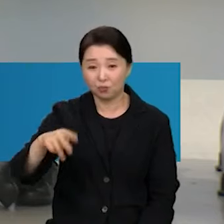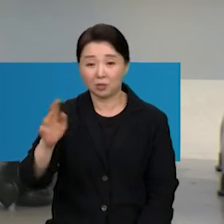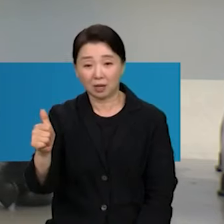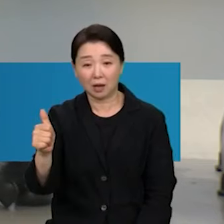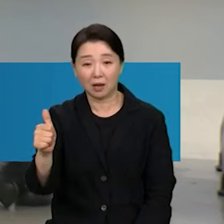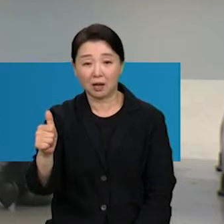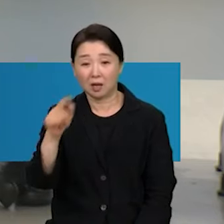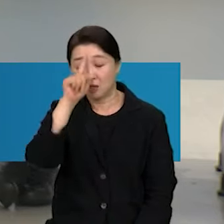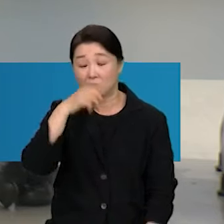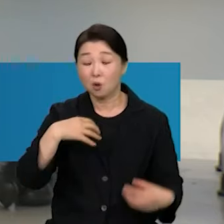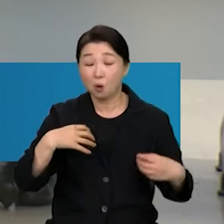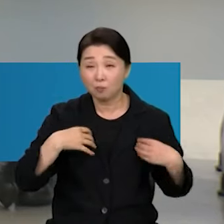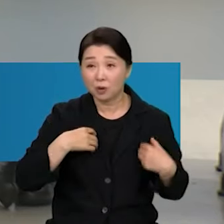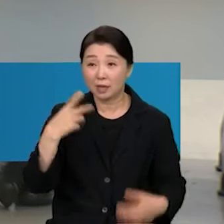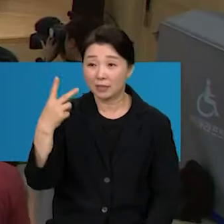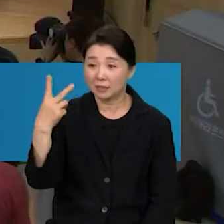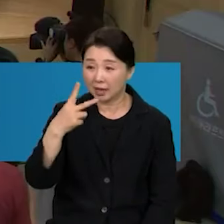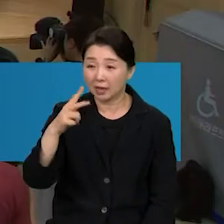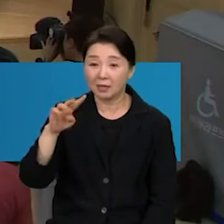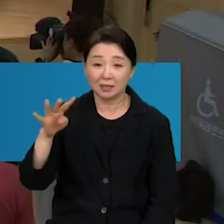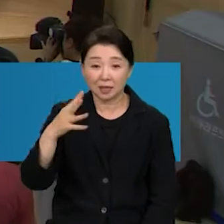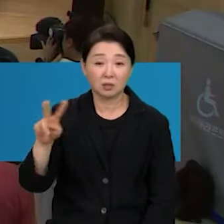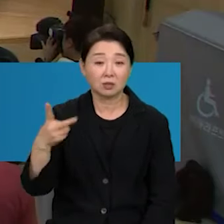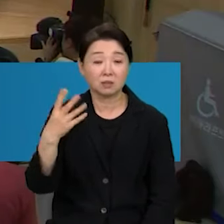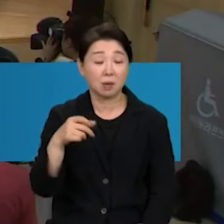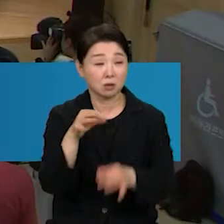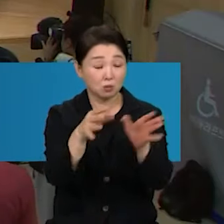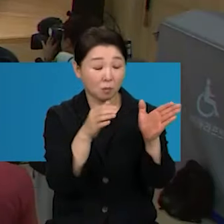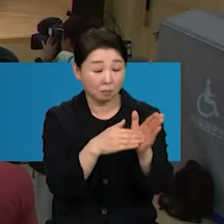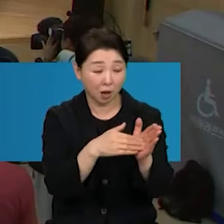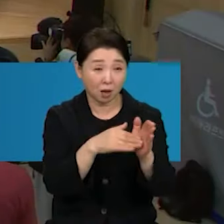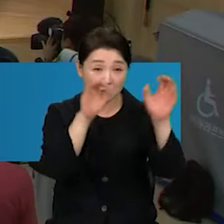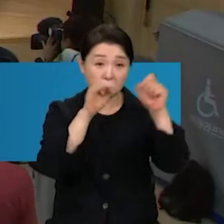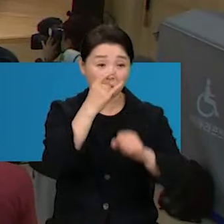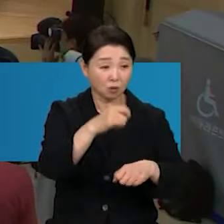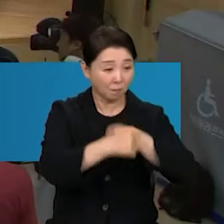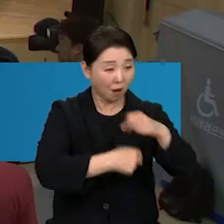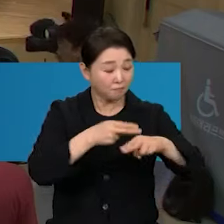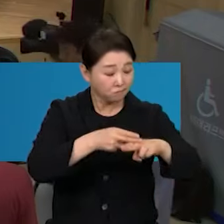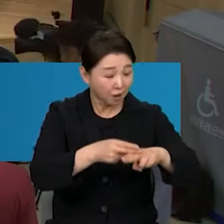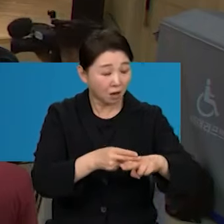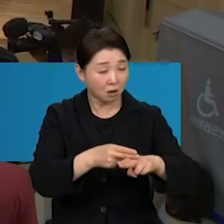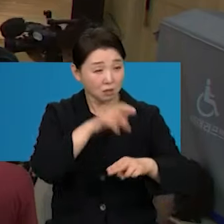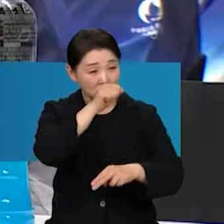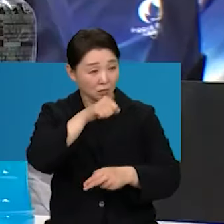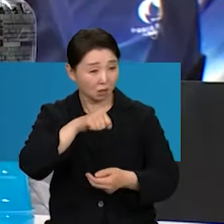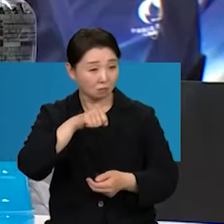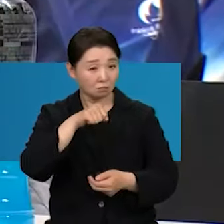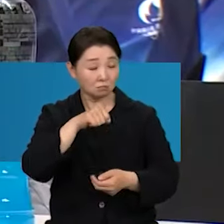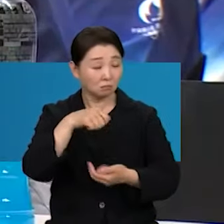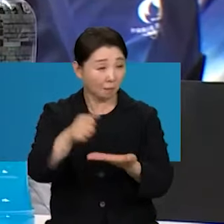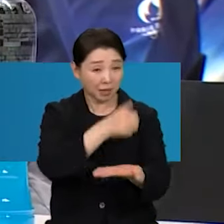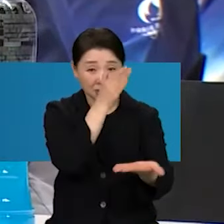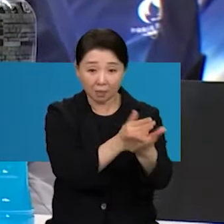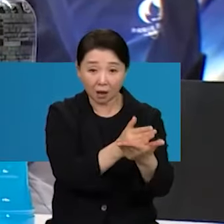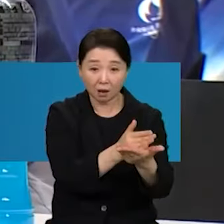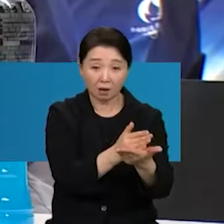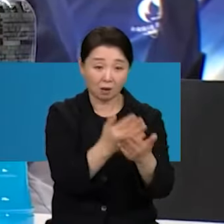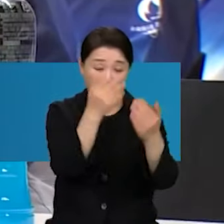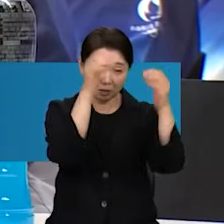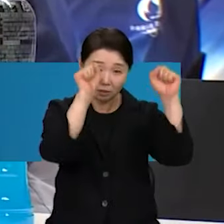정부가 1년에 4,200억 원을 지원하는데 체육회가 마음대로 할 거면 예산을 안 받으면 된다면서